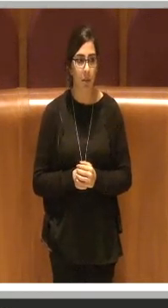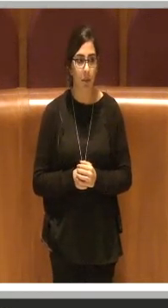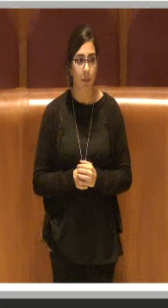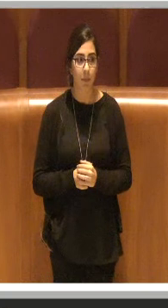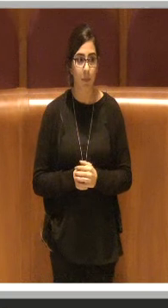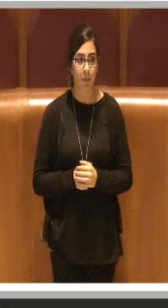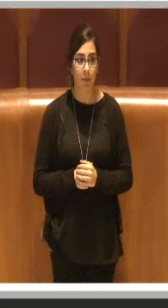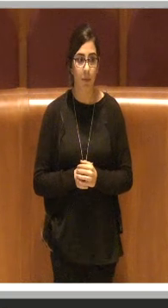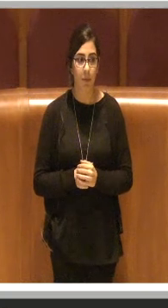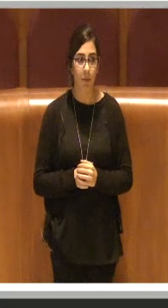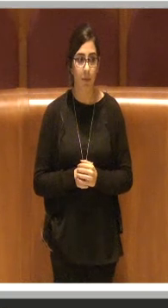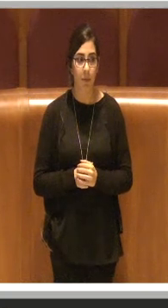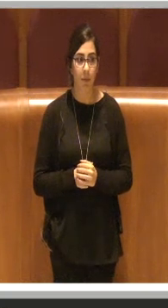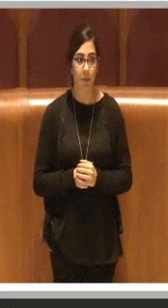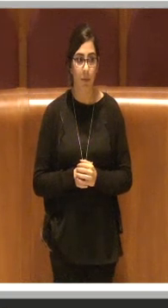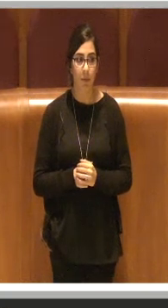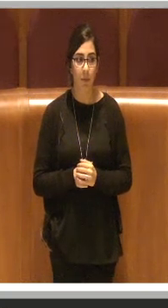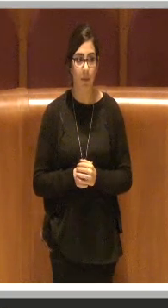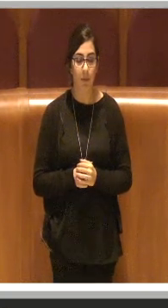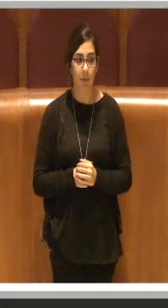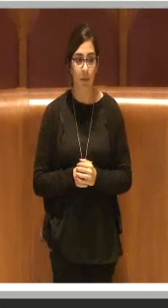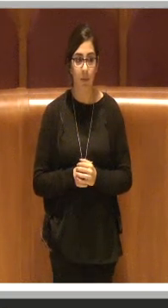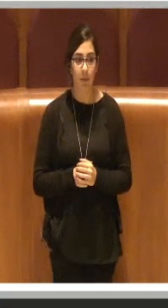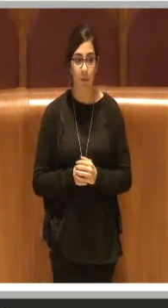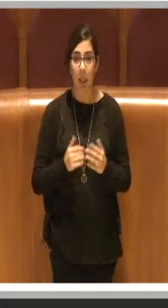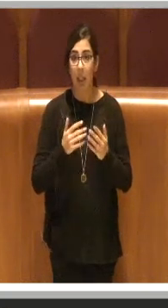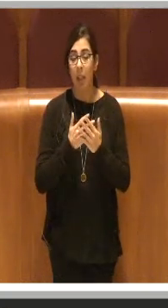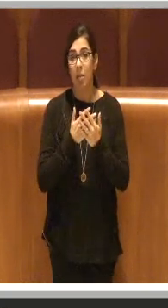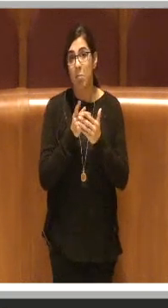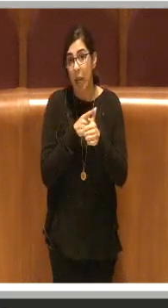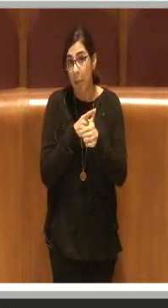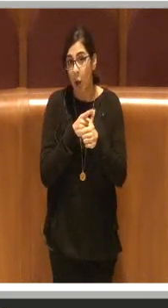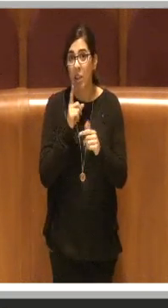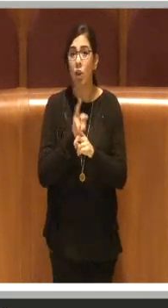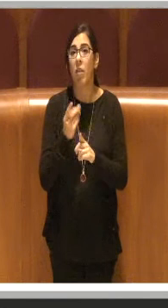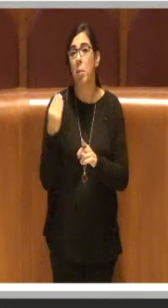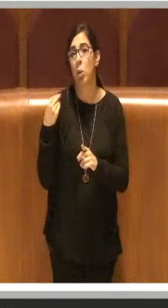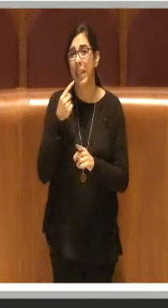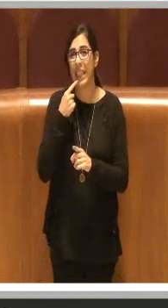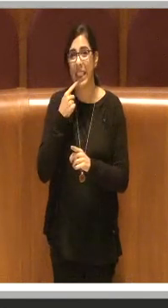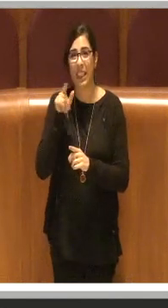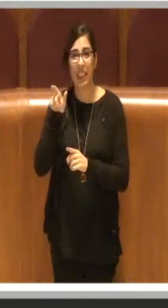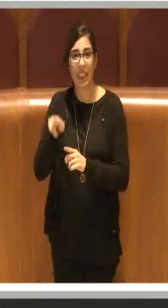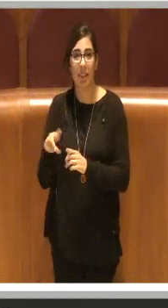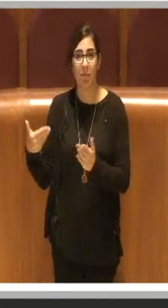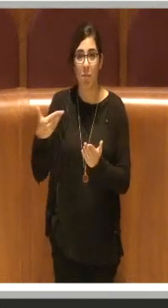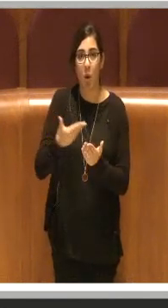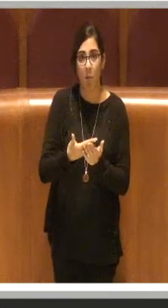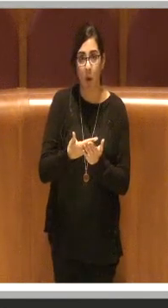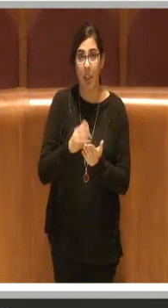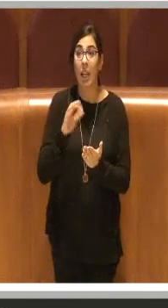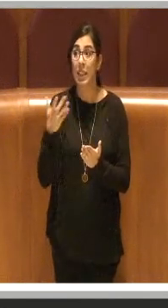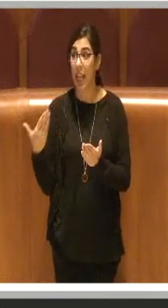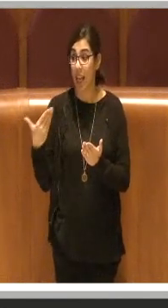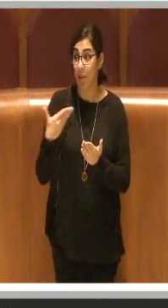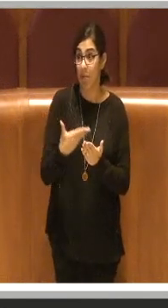Intanto la legittimazione a chiederlo immagino sia dei firmatari e comunque. Nel caso dovesse arrivare la richiesta, faremo